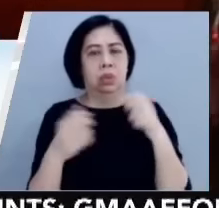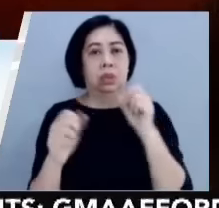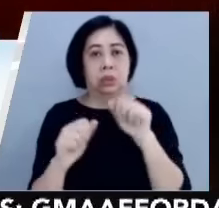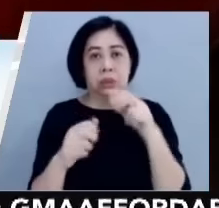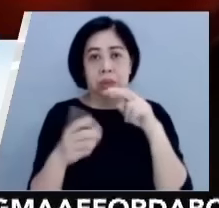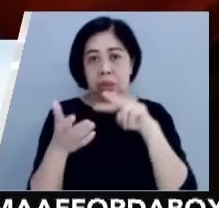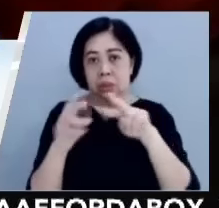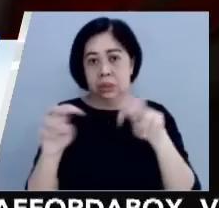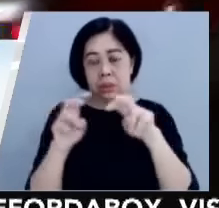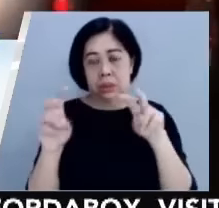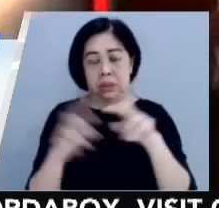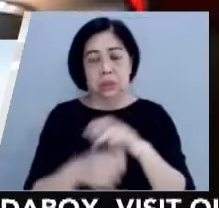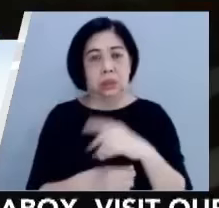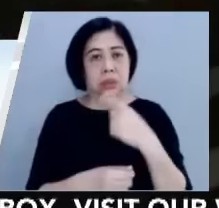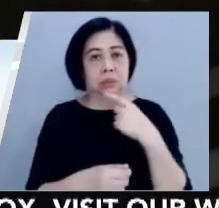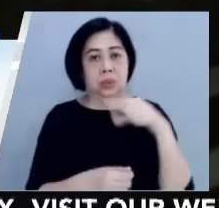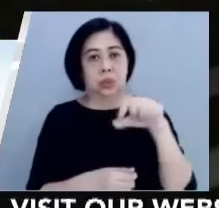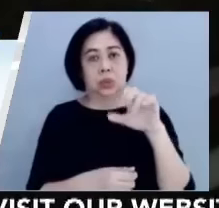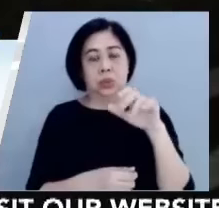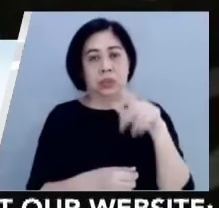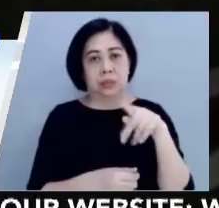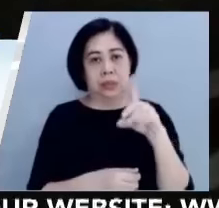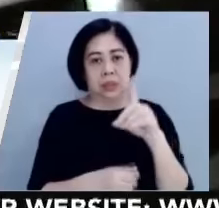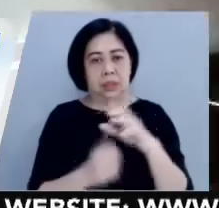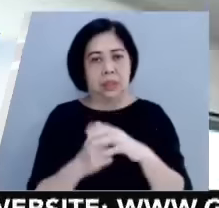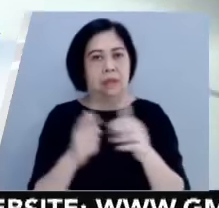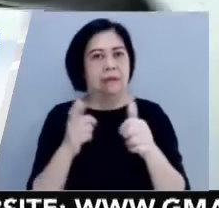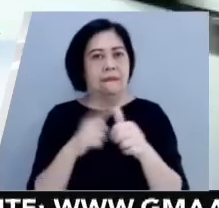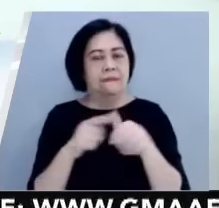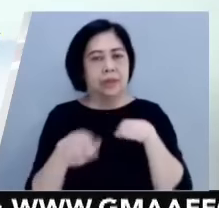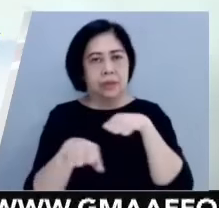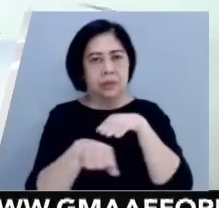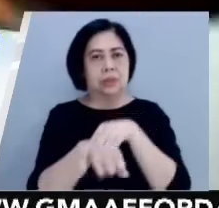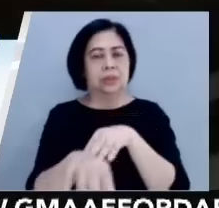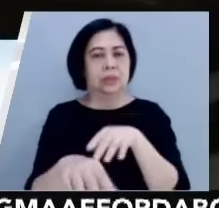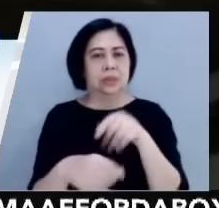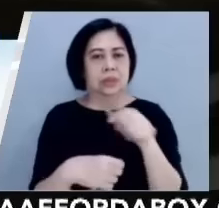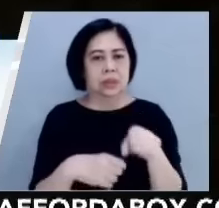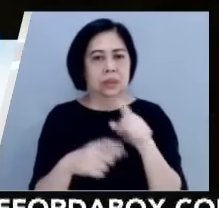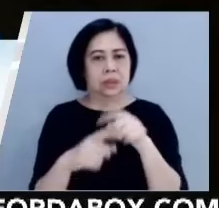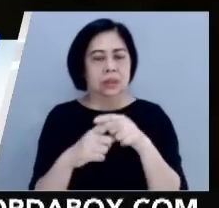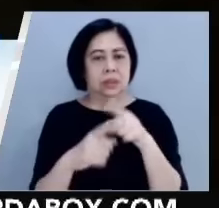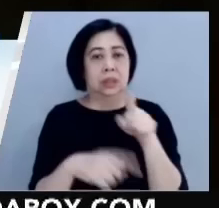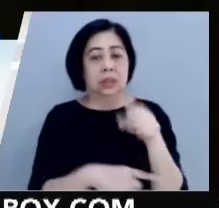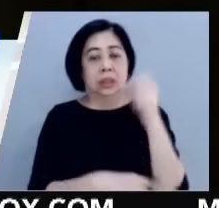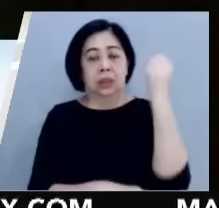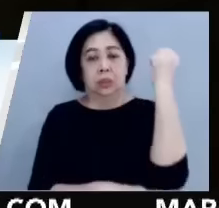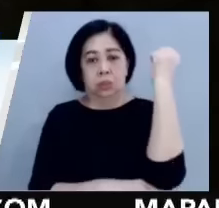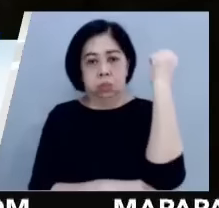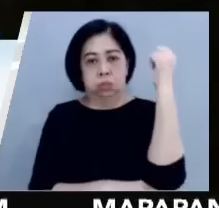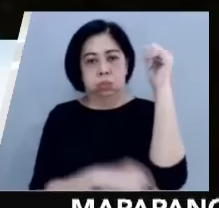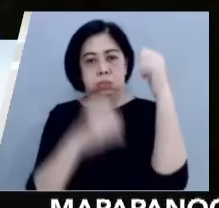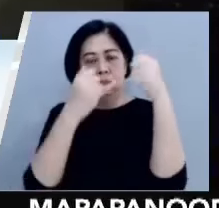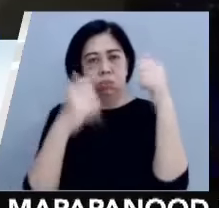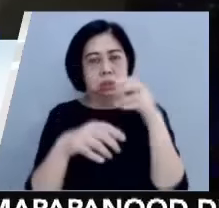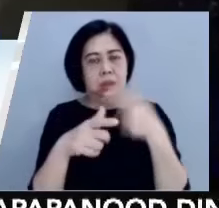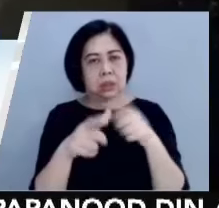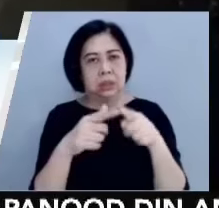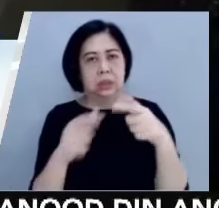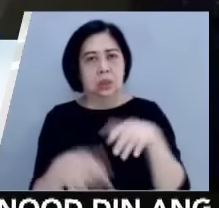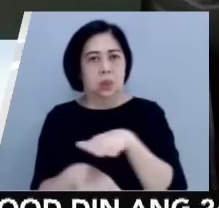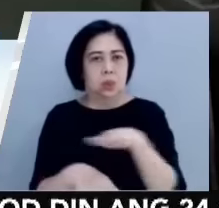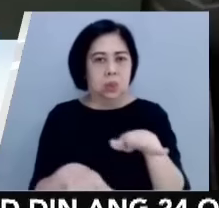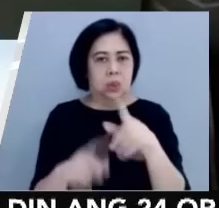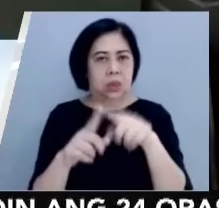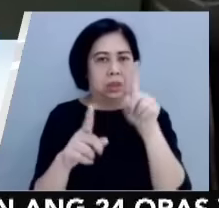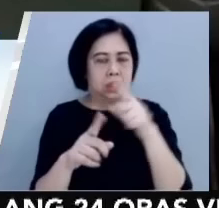QCPD Traffic Sector 5 na unang nabunggo ng wing van ng isang poste sa lugar. Kumabig siya pakaliwa kung saan tinamaan niya ang isang